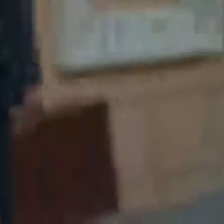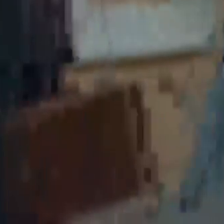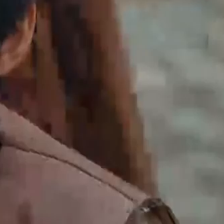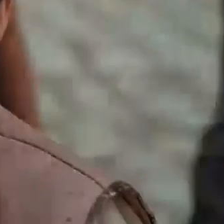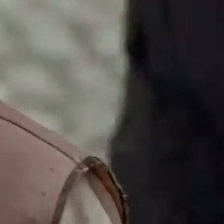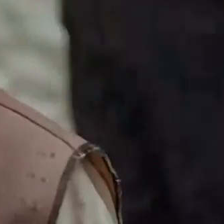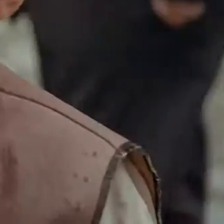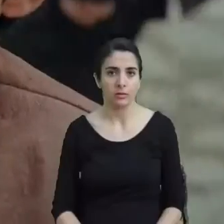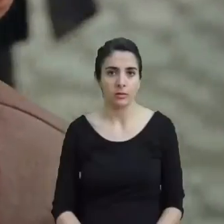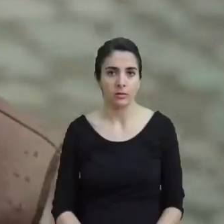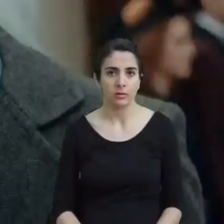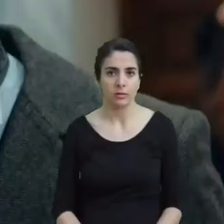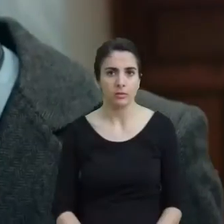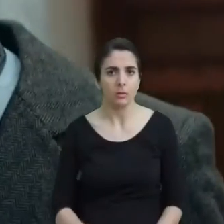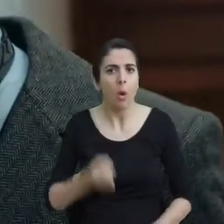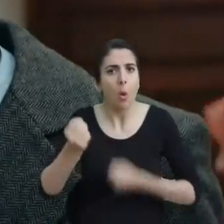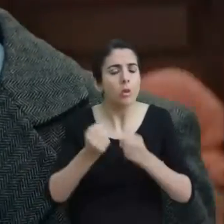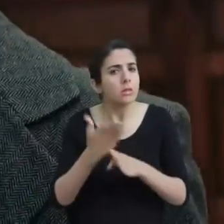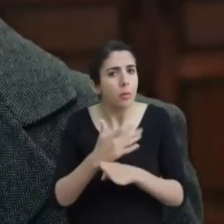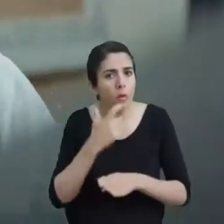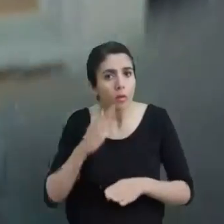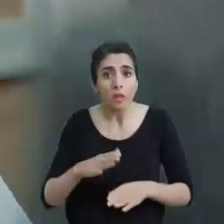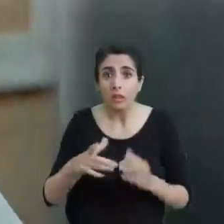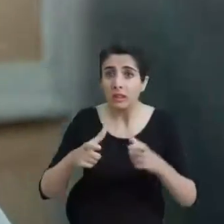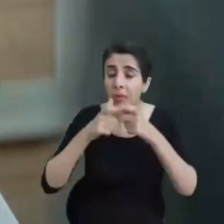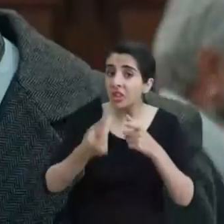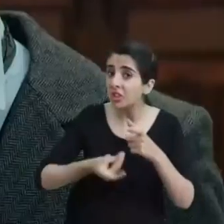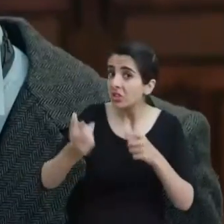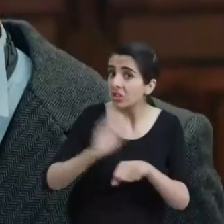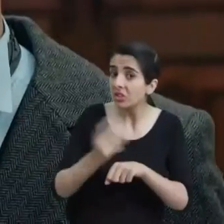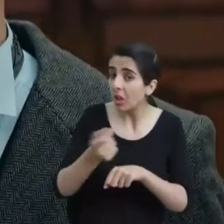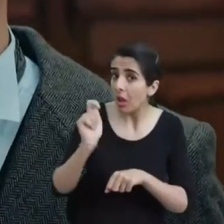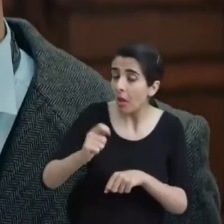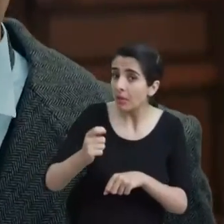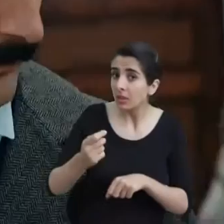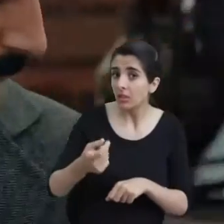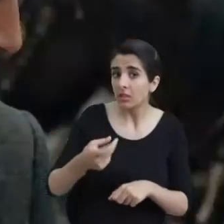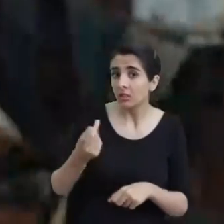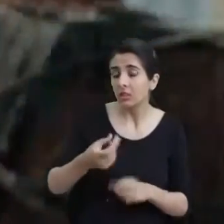adam yanlarına geldi. Ne kovalıyorsun bu çocuğu? Simidi çaldı.